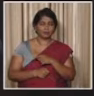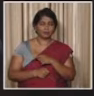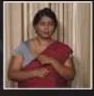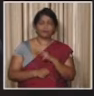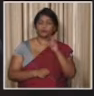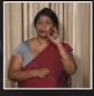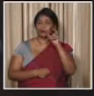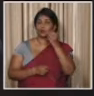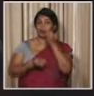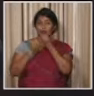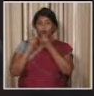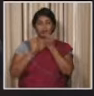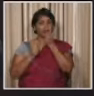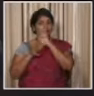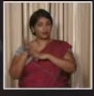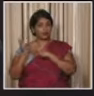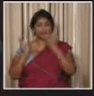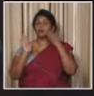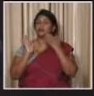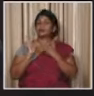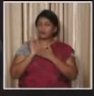කොළඹ පාරිභෝගික මිල දර්ශනයේ මත